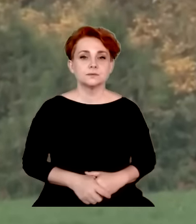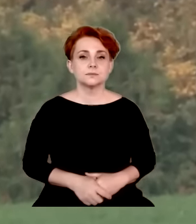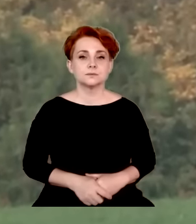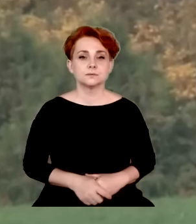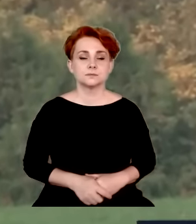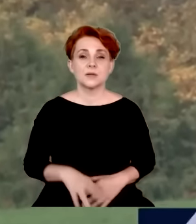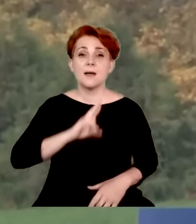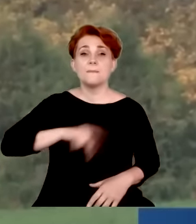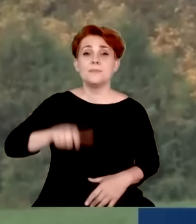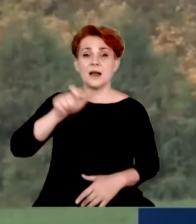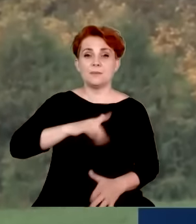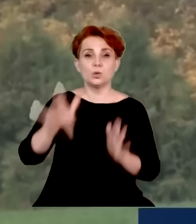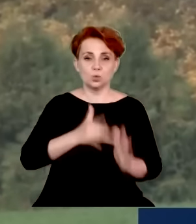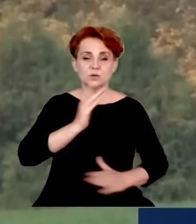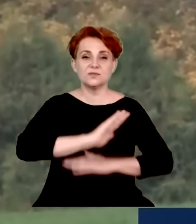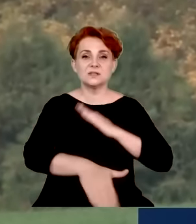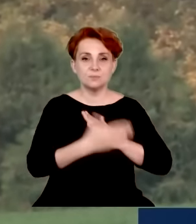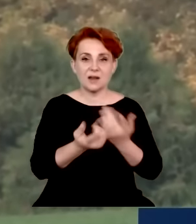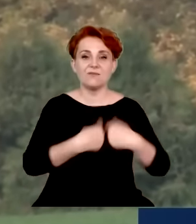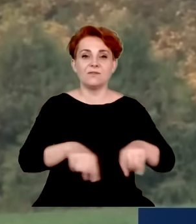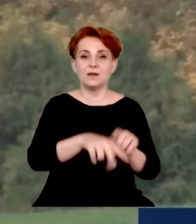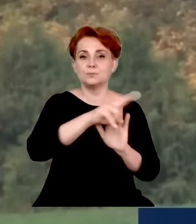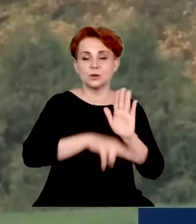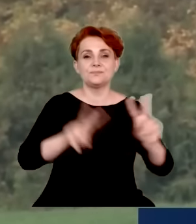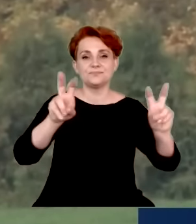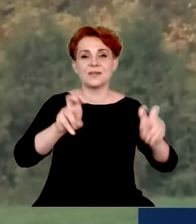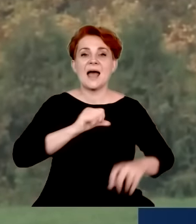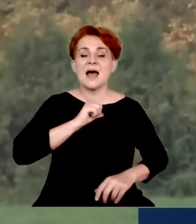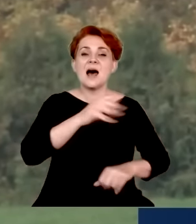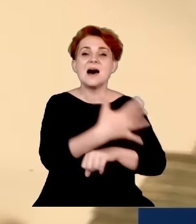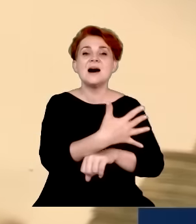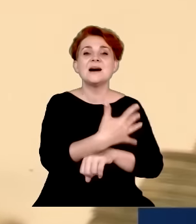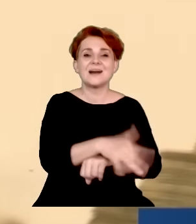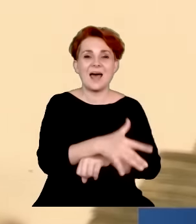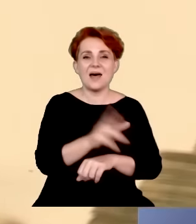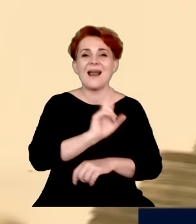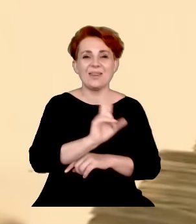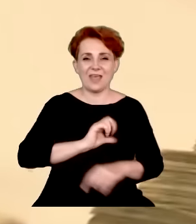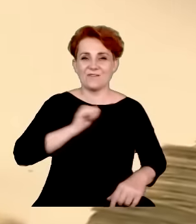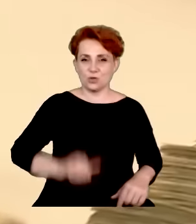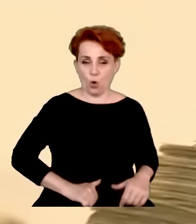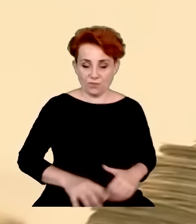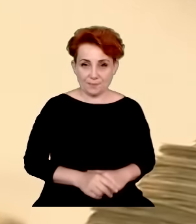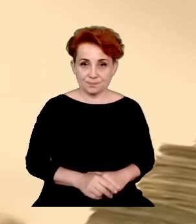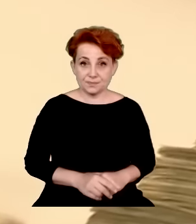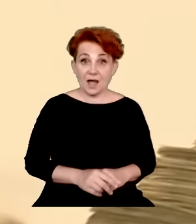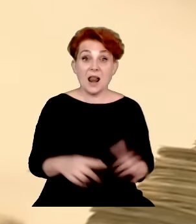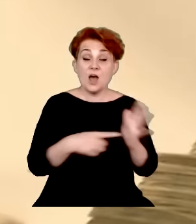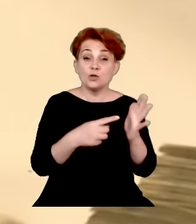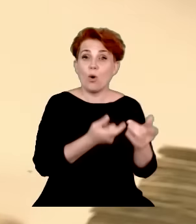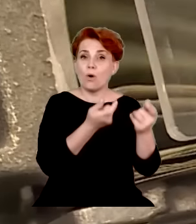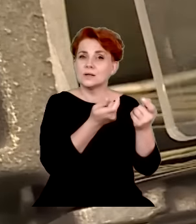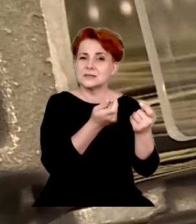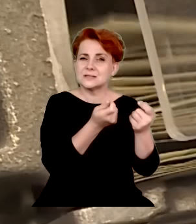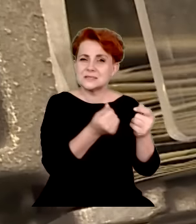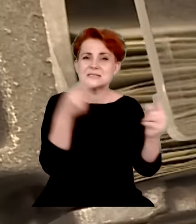Premier Donald Tusk popiera wprowadzenie przepisów o tzw. rencie wdowiej, ale to nie koniec dobrych wiadomości na ten temat. Zamiast planowanych na ten cel od 8 do 10